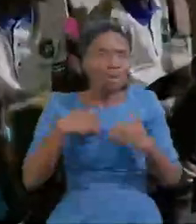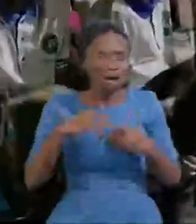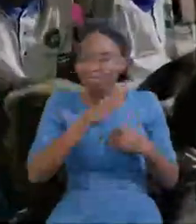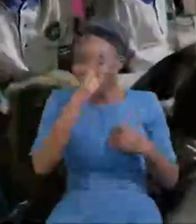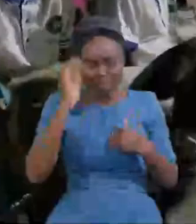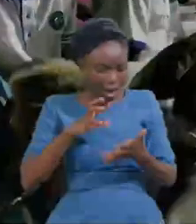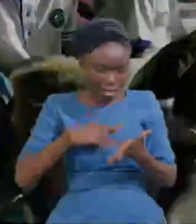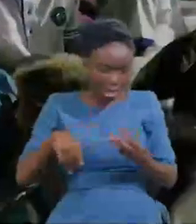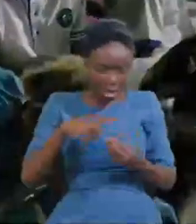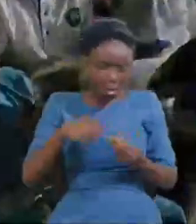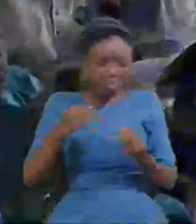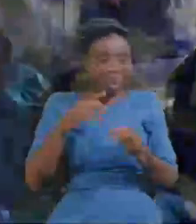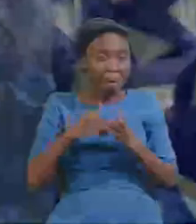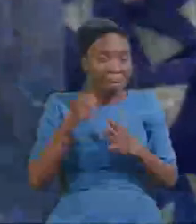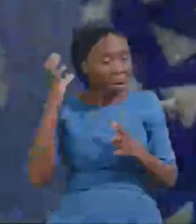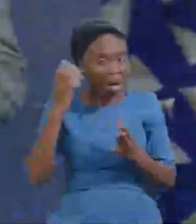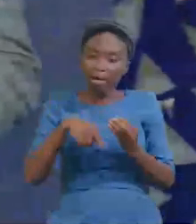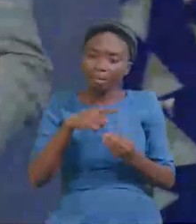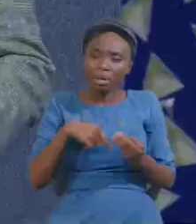Ce soir dans ta vie,